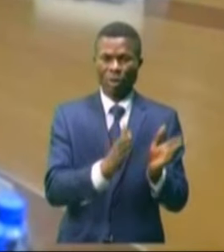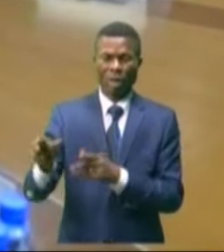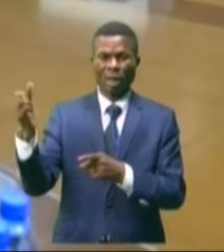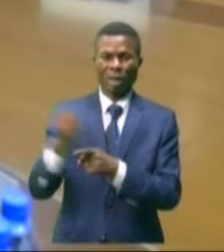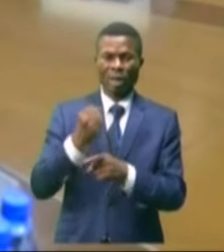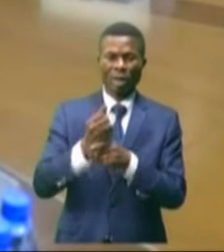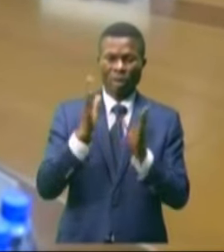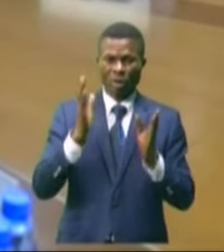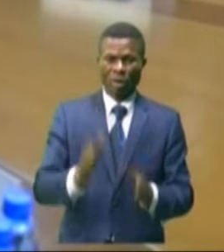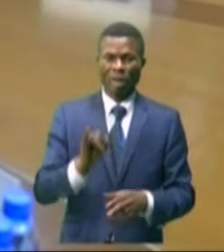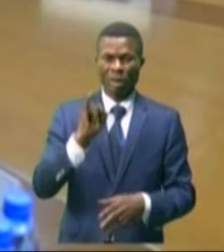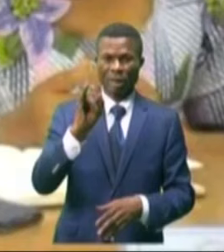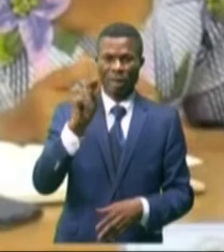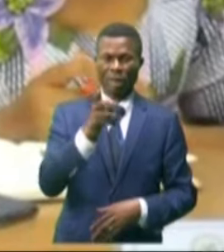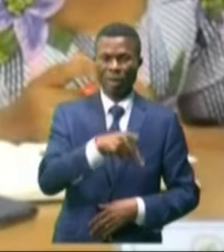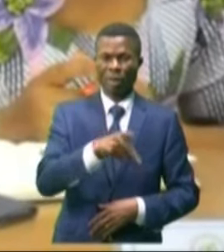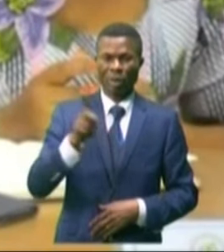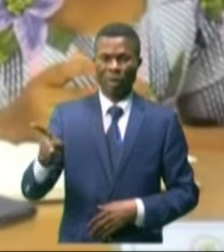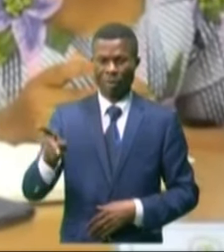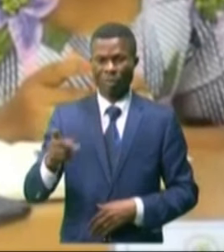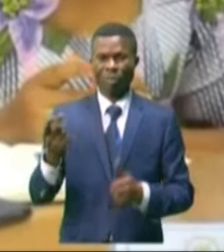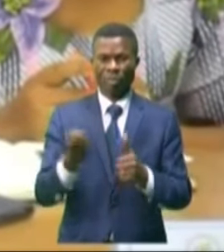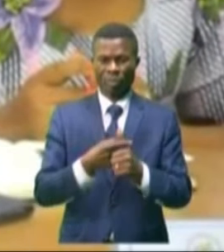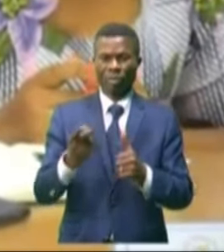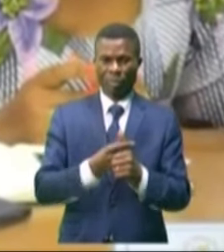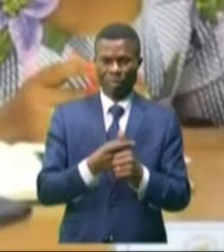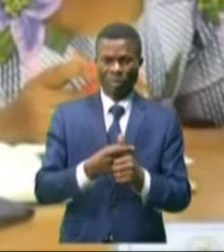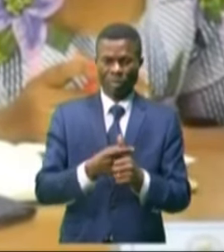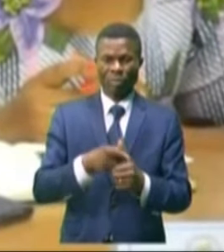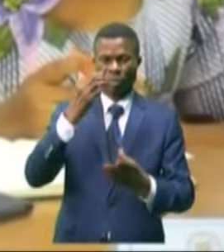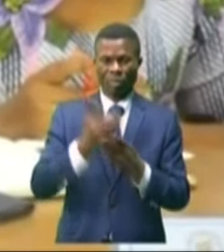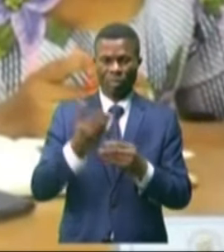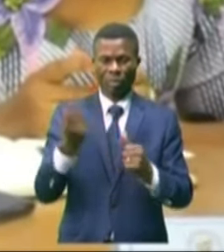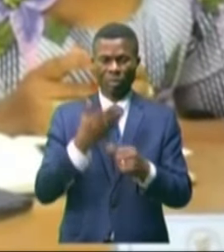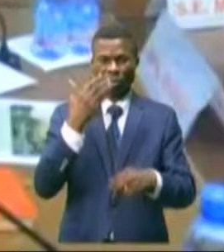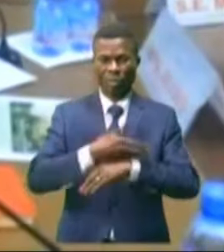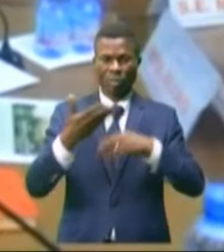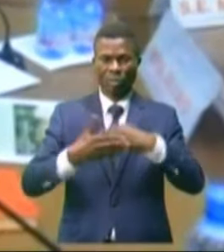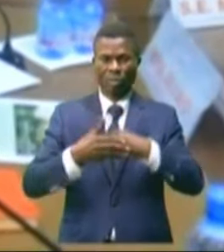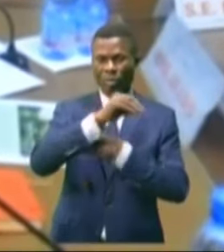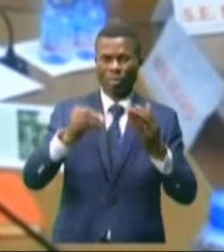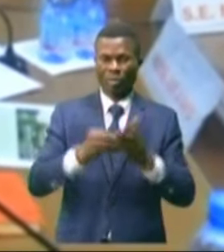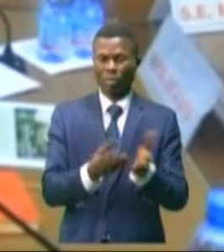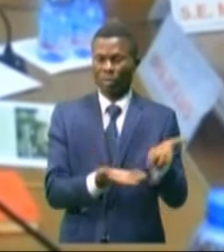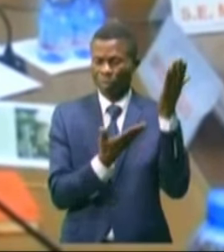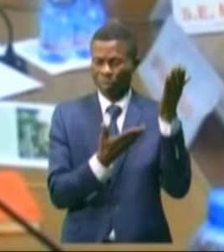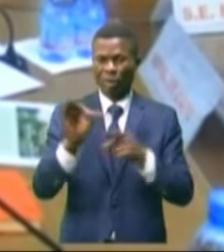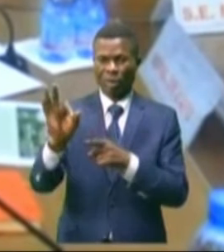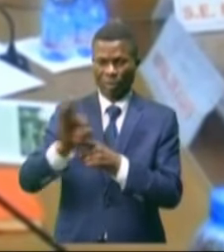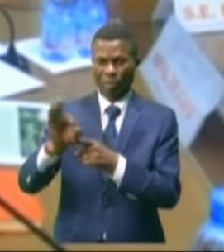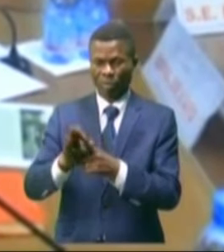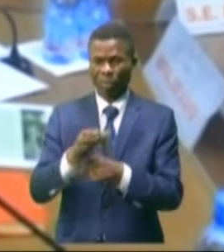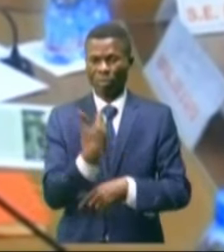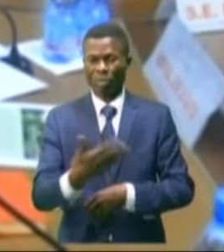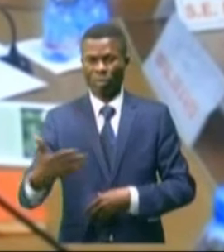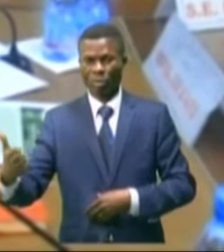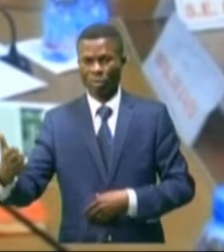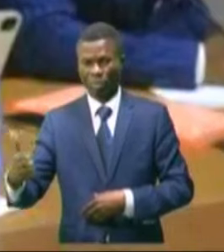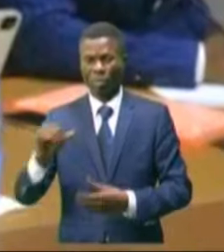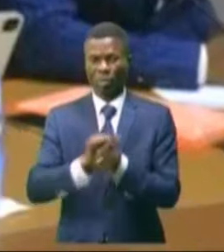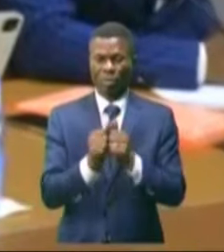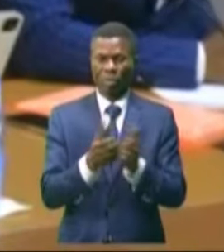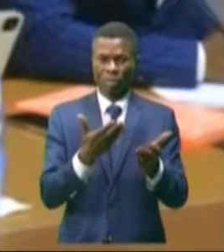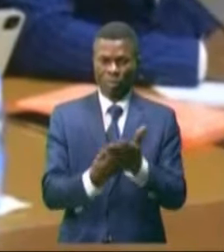professionnelle, INPP, portant notamment sur la construction des centres modernes de formation, l'équipement en matériel,